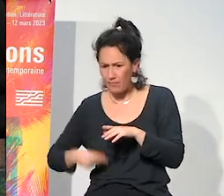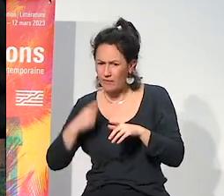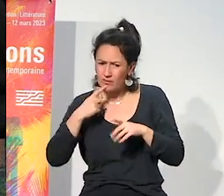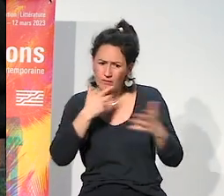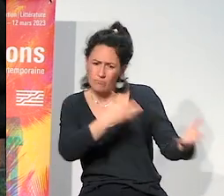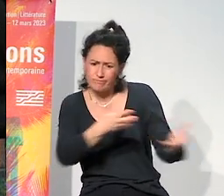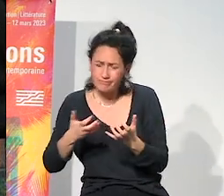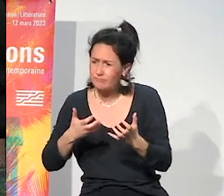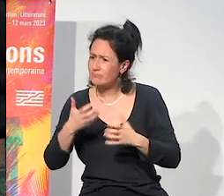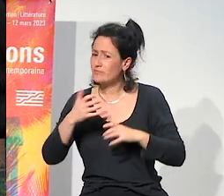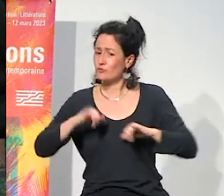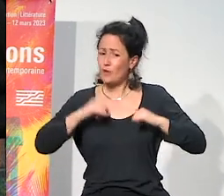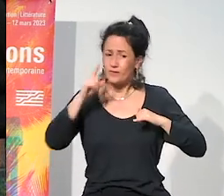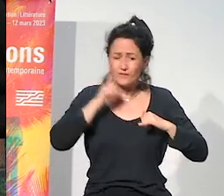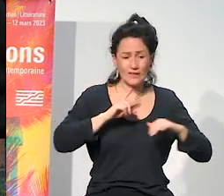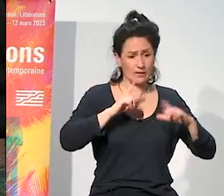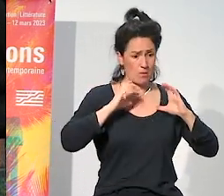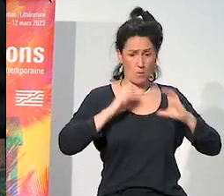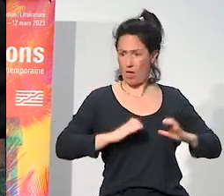elle et tout à fait victime.